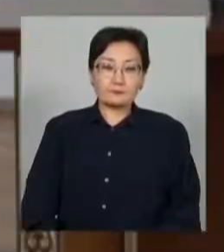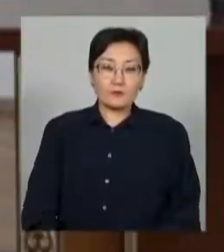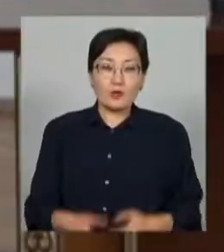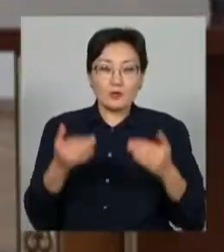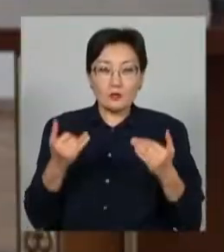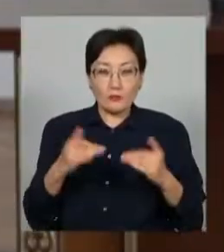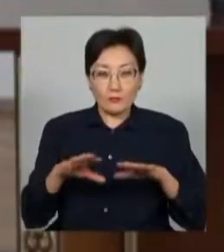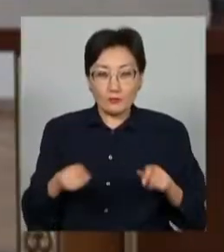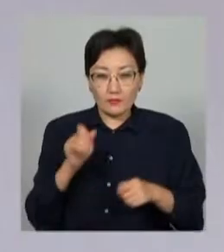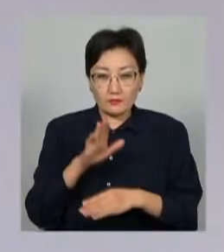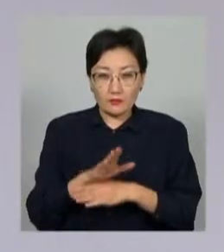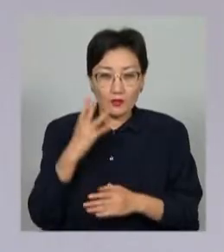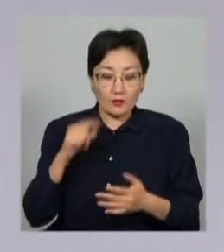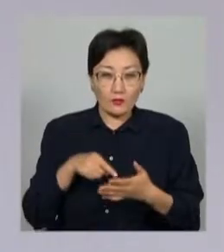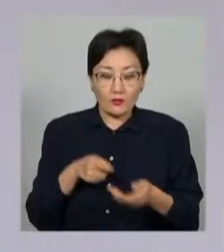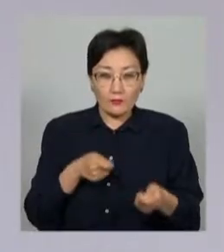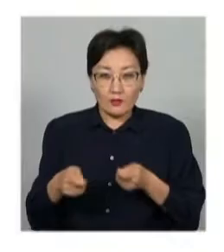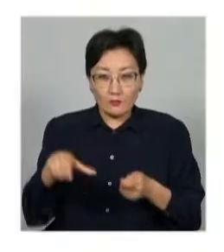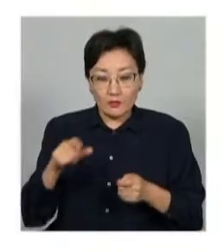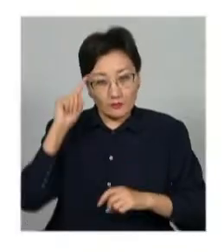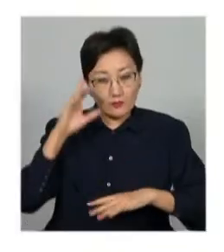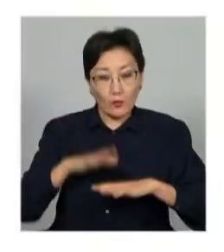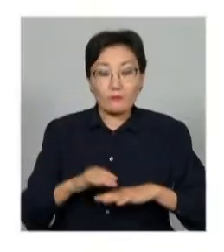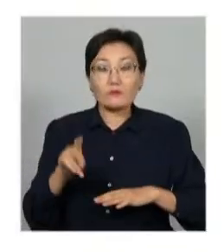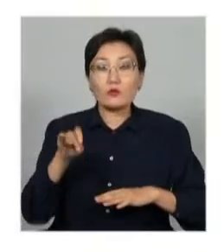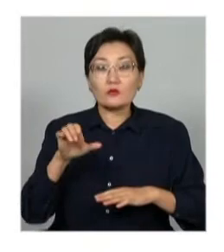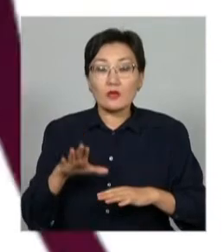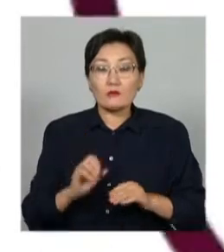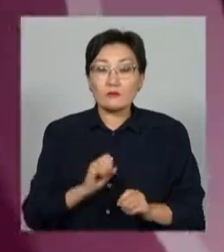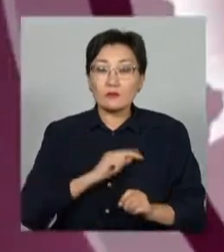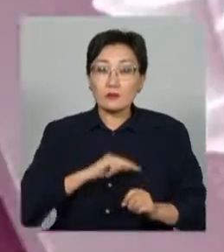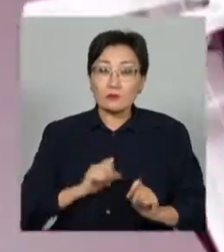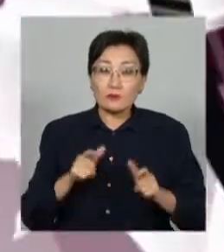Bugün prezident jarlığımen Almat qalasının äkim bolıp Erbolat Досаев tağayındaldı.